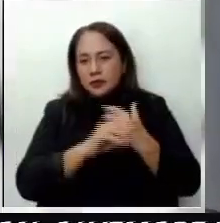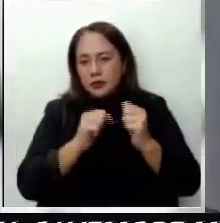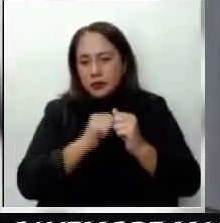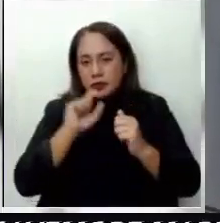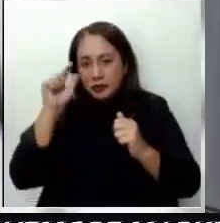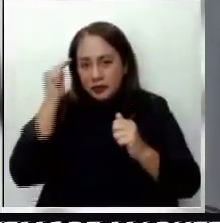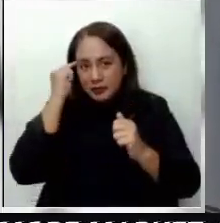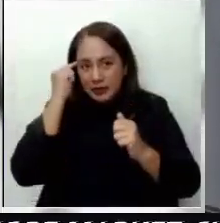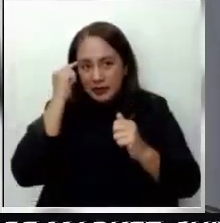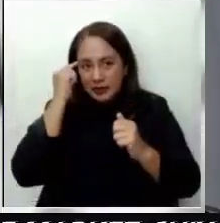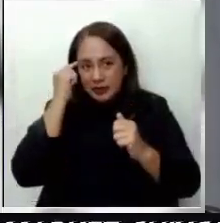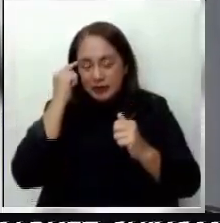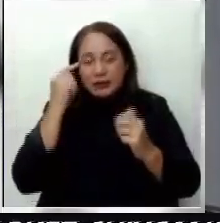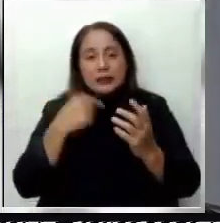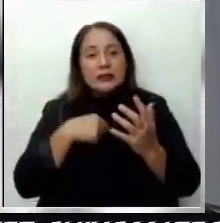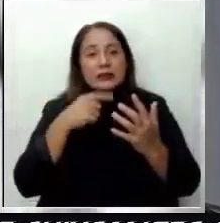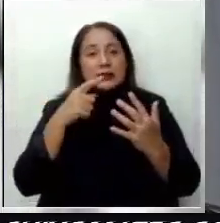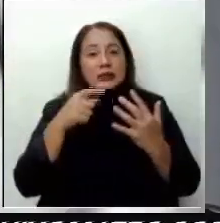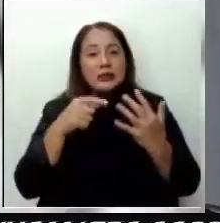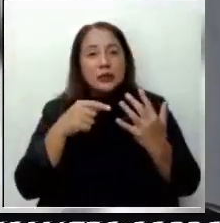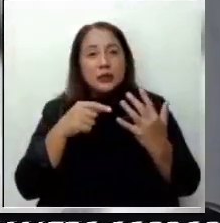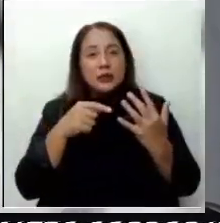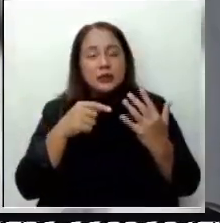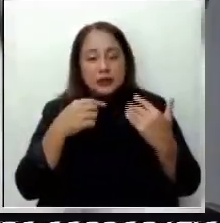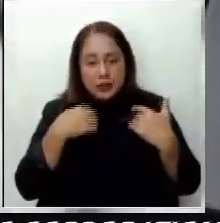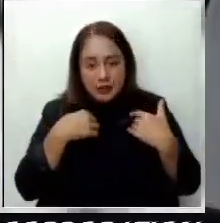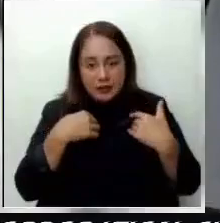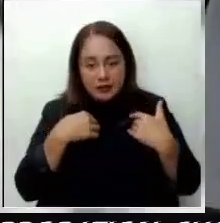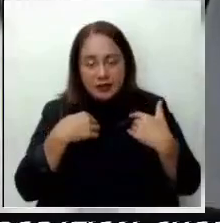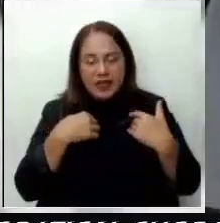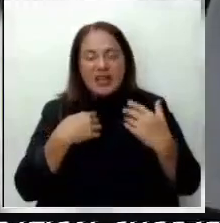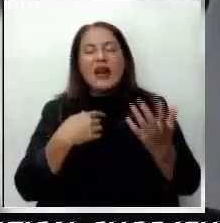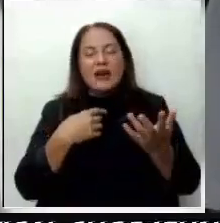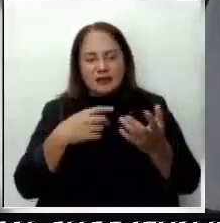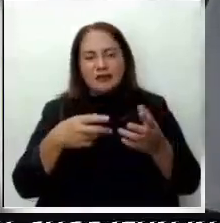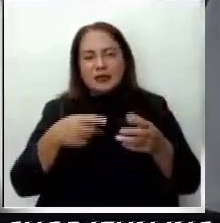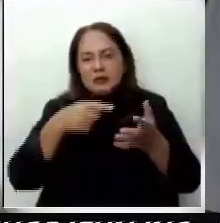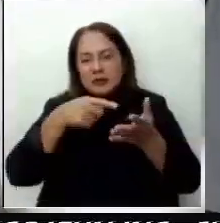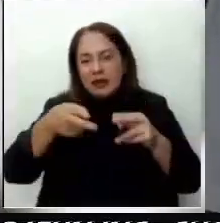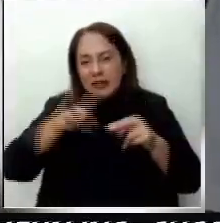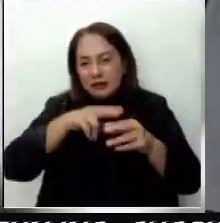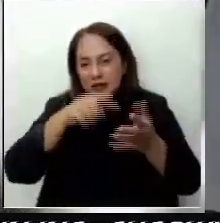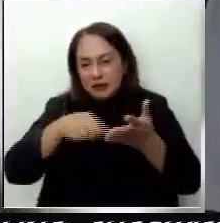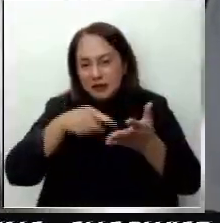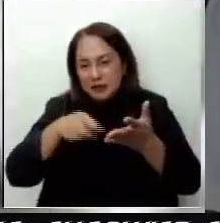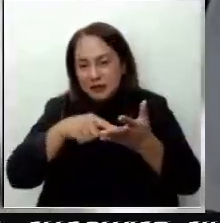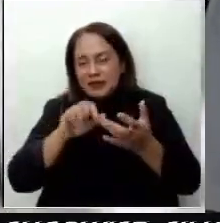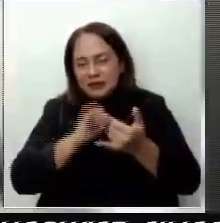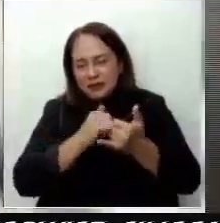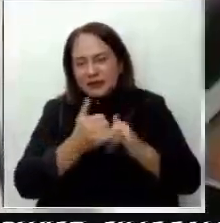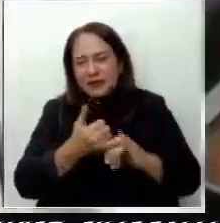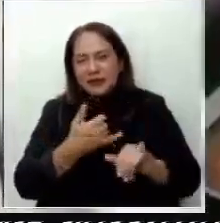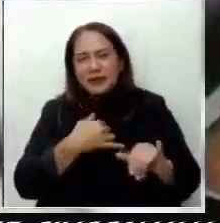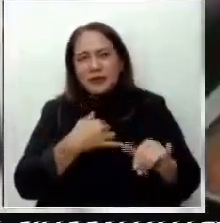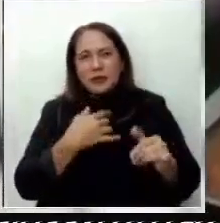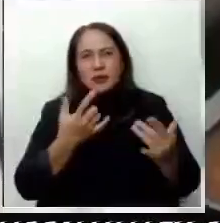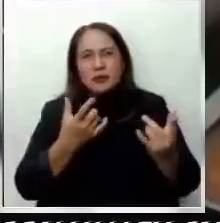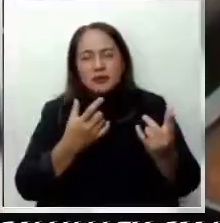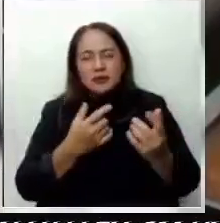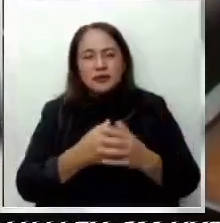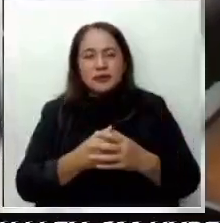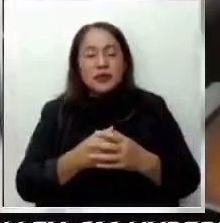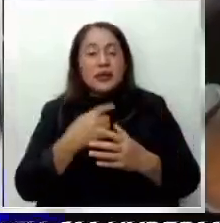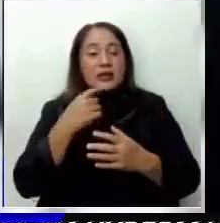and those entail those fare adjustments. We're hopeful that we get some action on that. Ayon kay